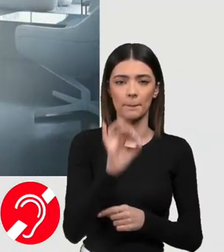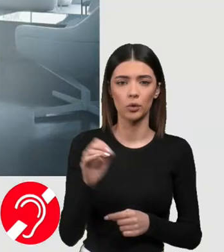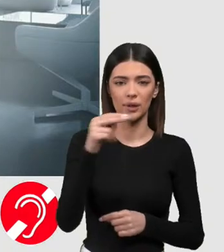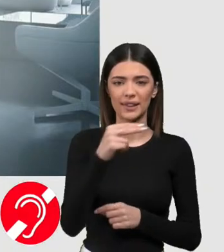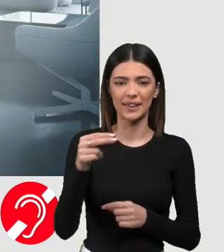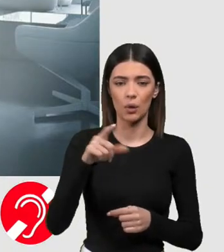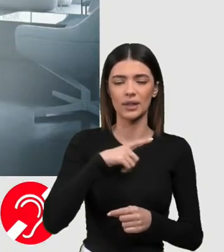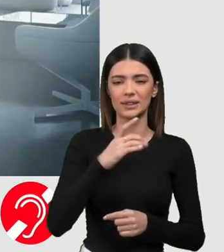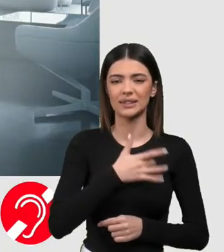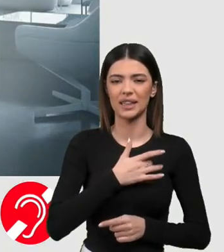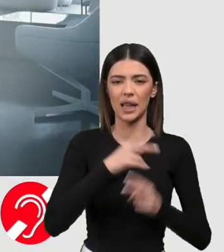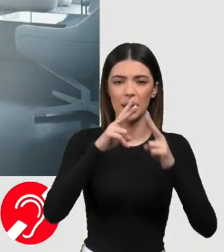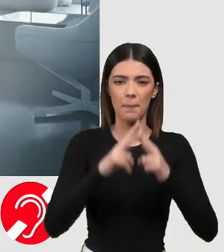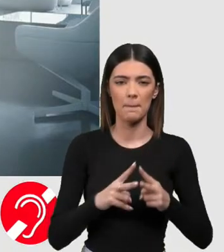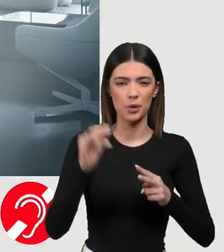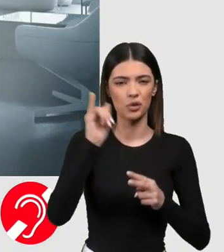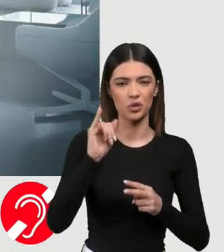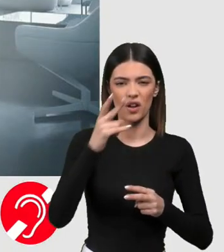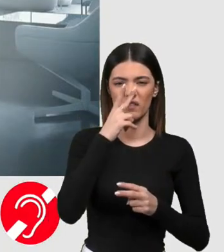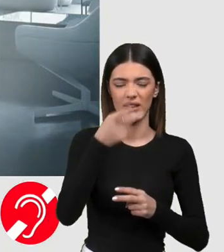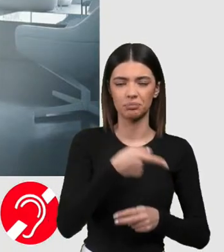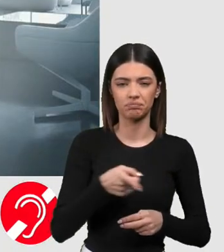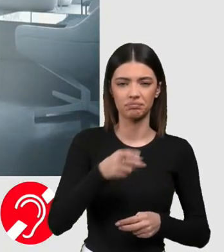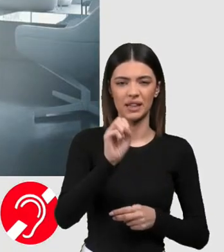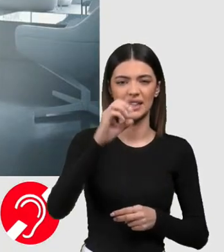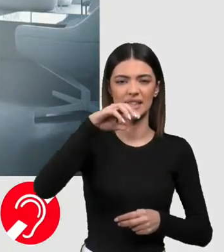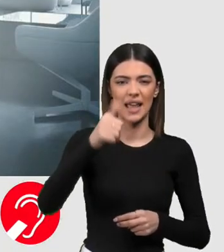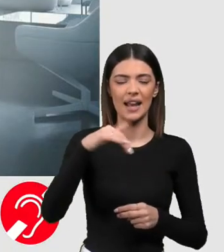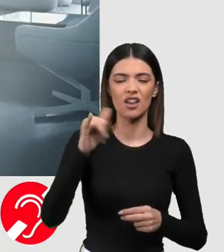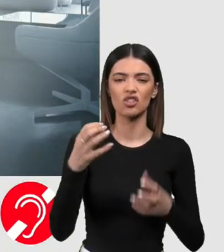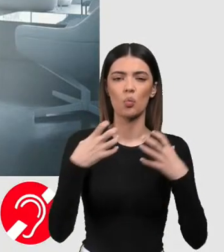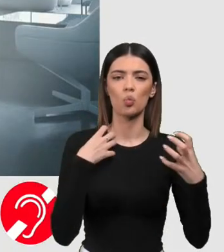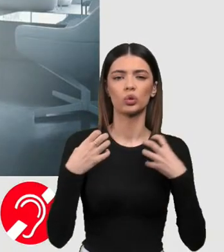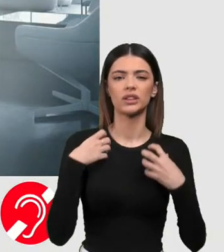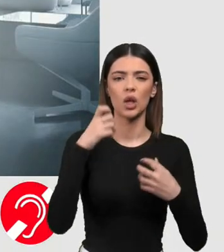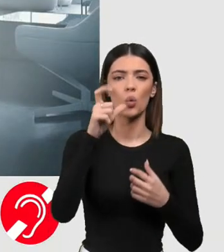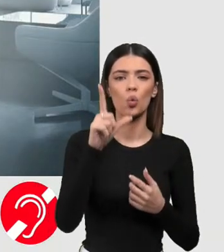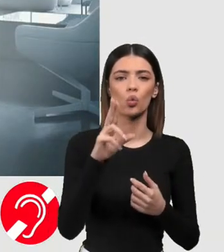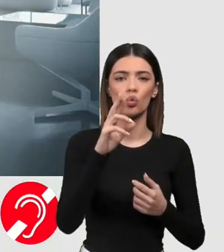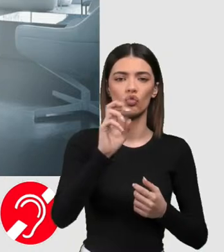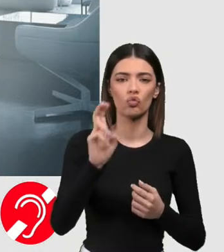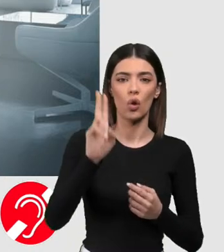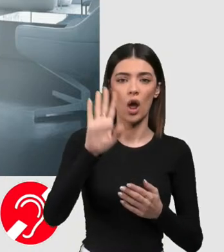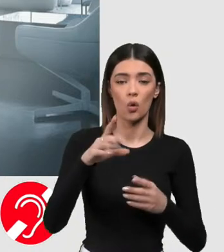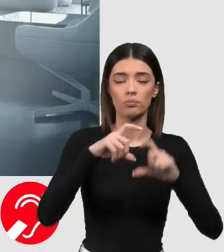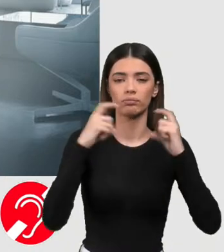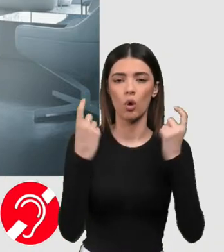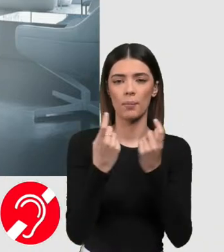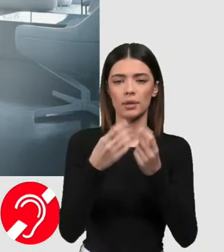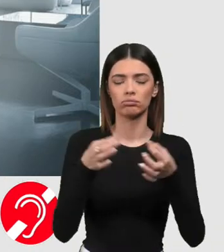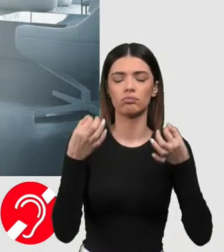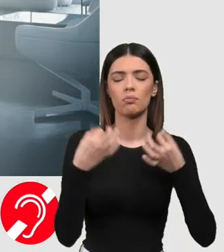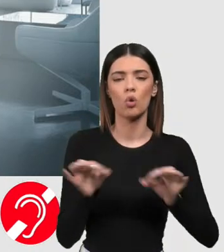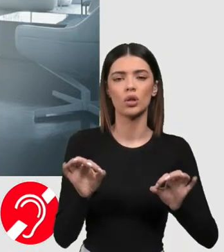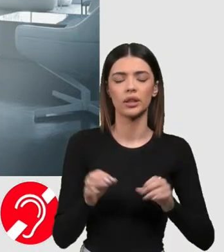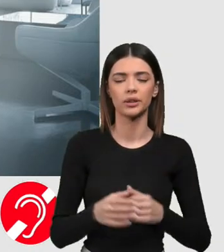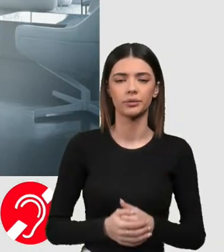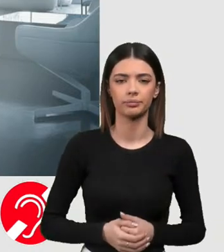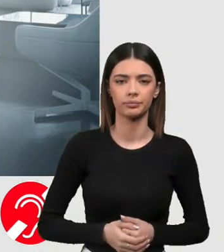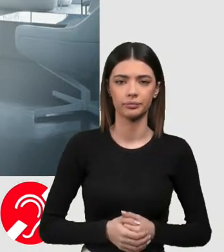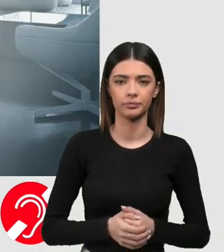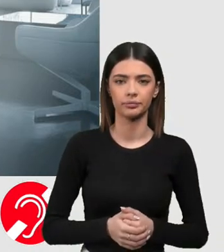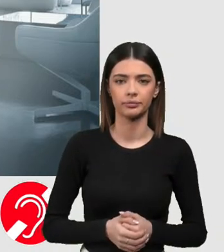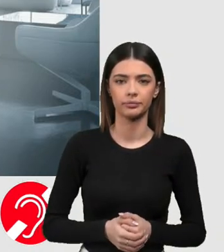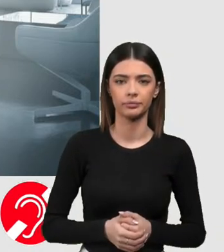pentru 10 milioane de euro, situat în Parisul istoric, cu vedere la Sena și la Muzeul Louvre. Apartamentul a fost complet refăcut de designer într-un design